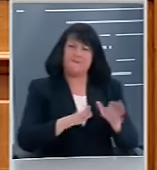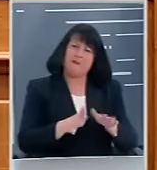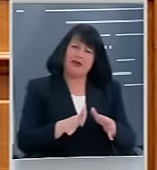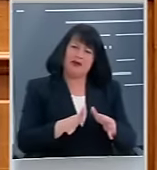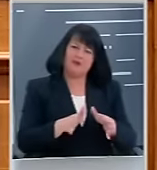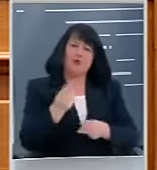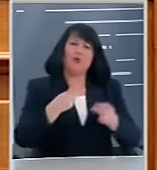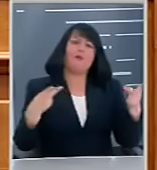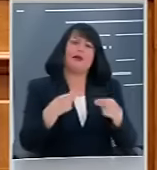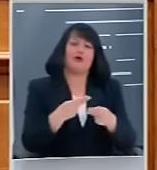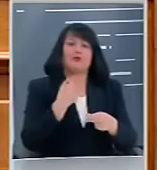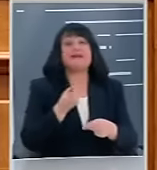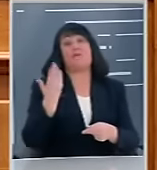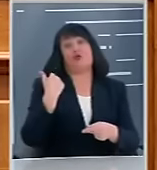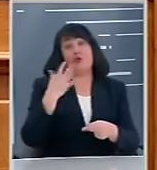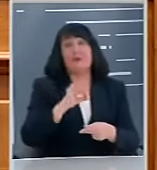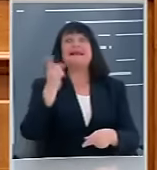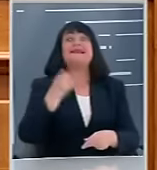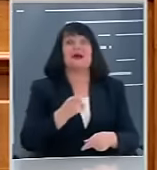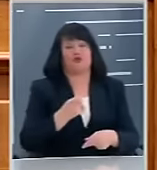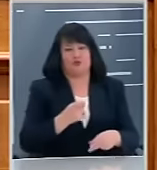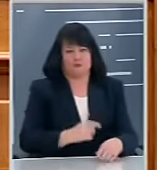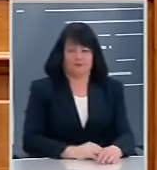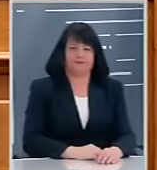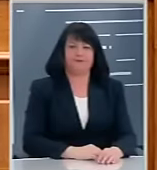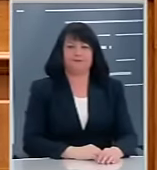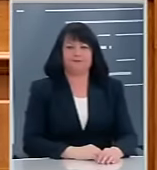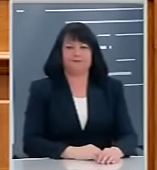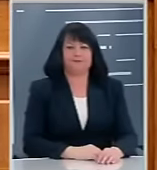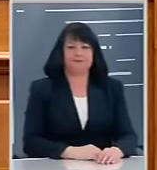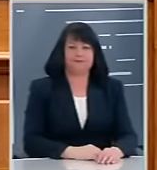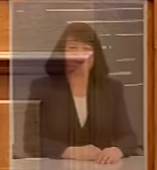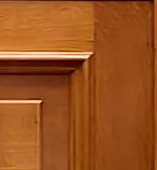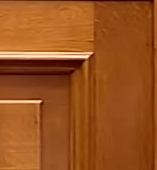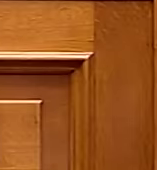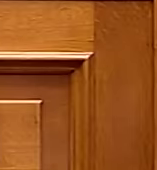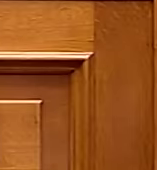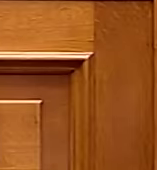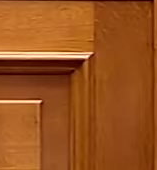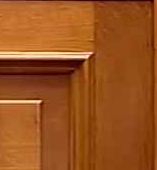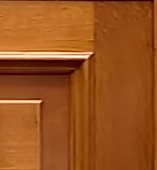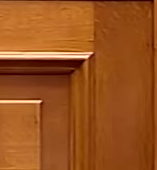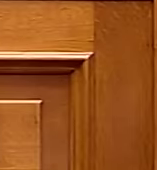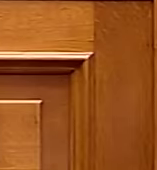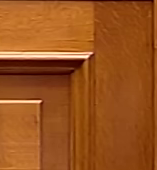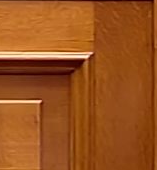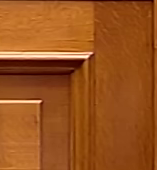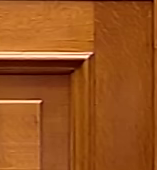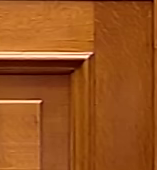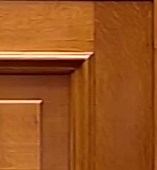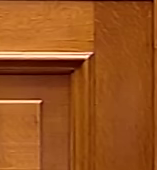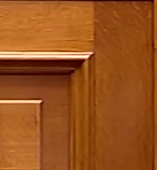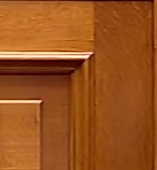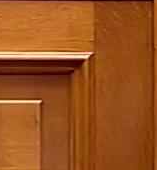περικοπών που είχε υποστεί τα προηγούμενα χρόνια, 50%. Κατόπιν συνεργασίας των οικονομικών υπηρεσιών του Υπουργείου Εθνικής Άμυνας με τις αντίστοιχες